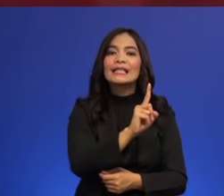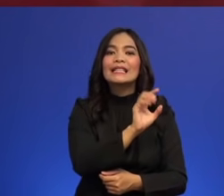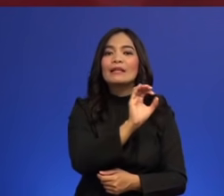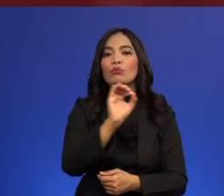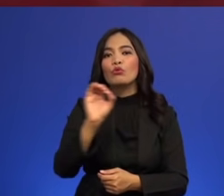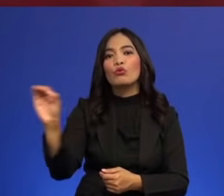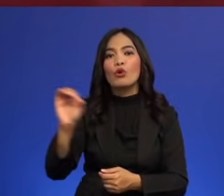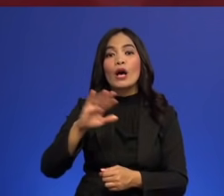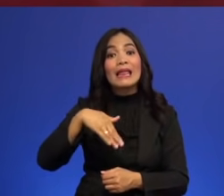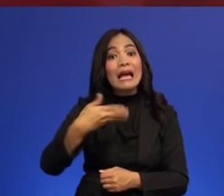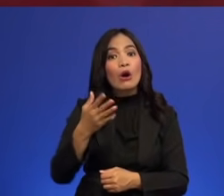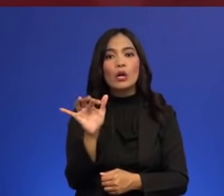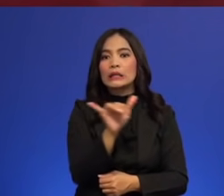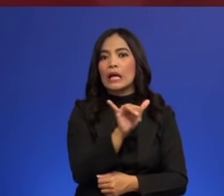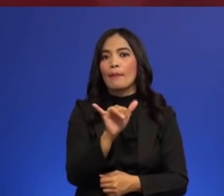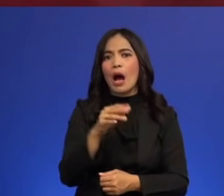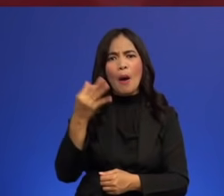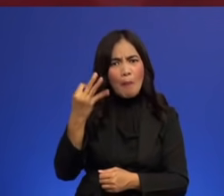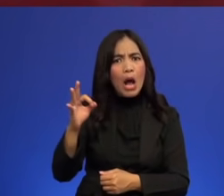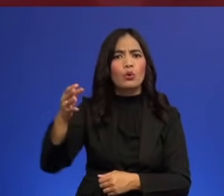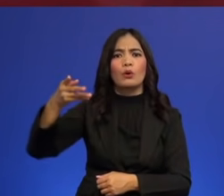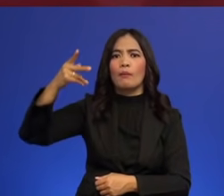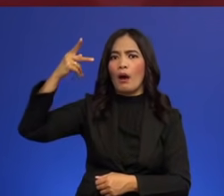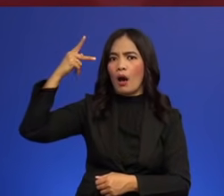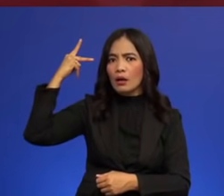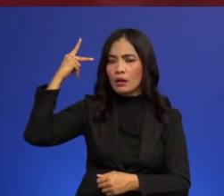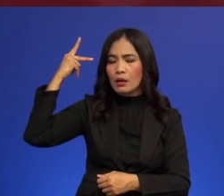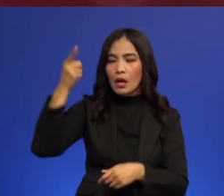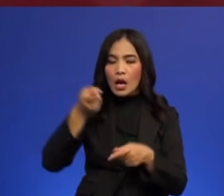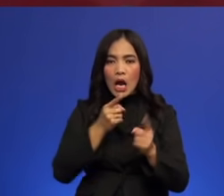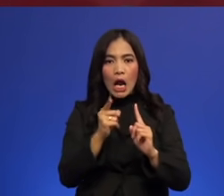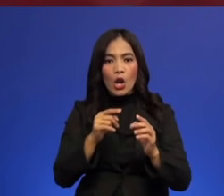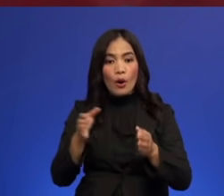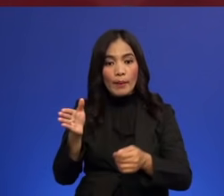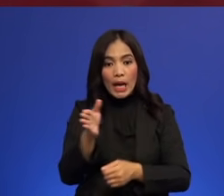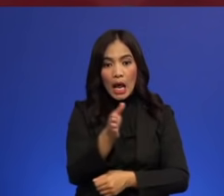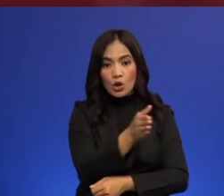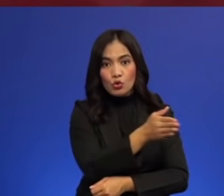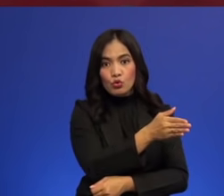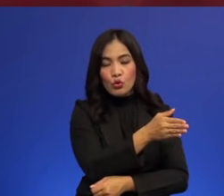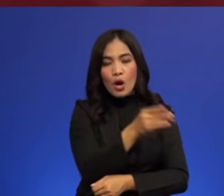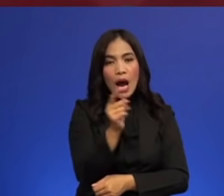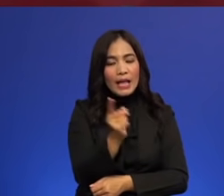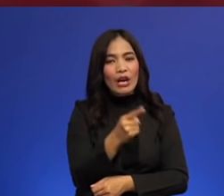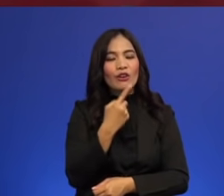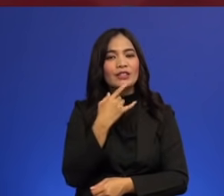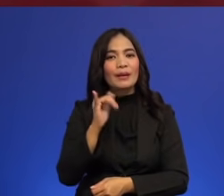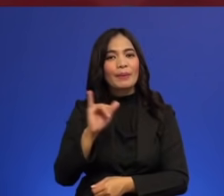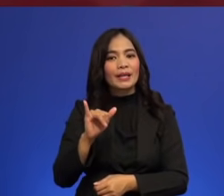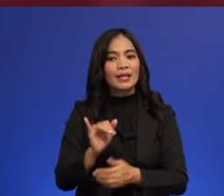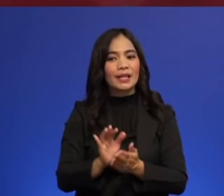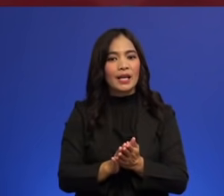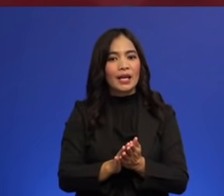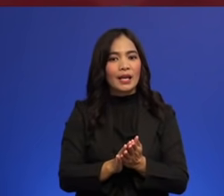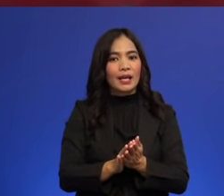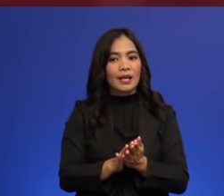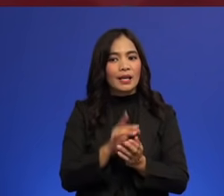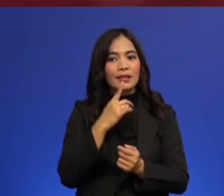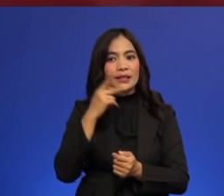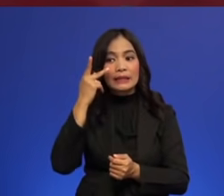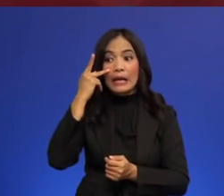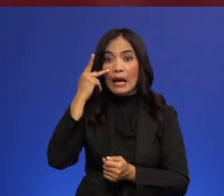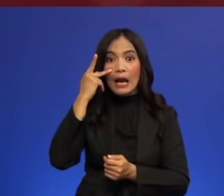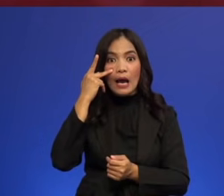1000 tahun sama seperti hari kemarin apabila berlalu atau seperti suatu giliran jaga di